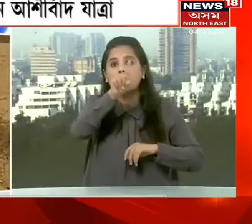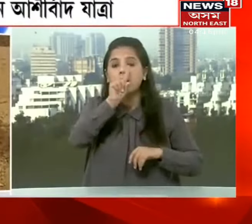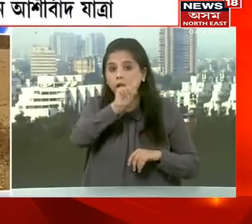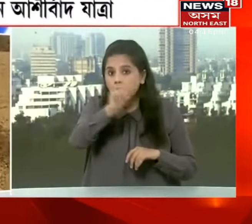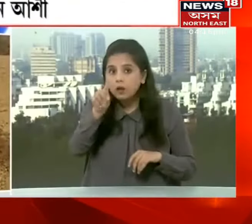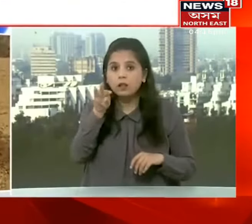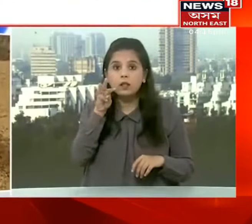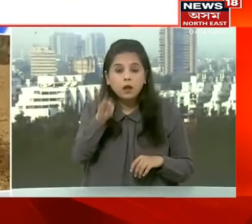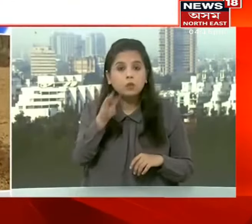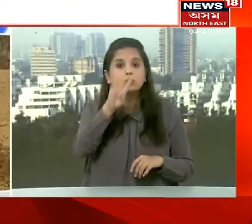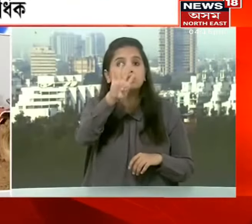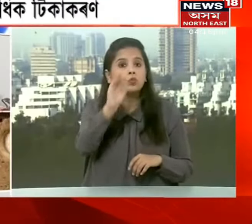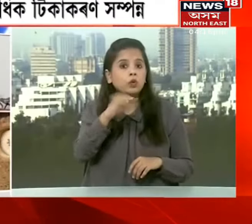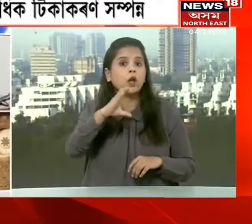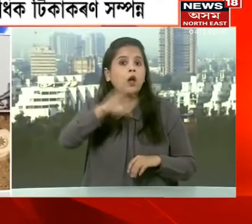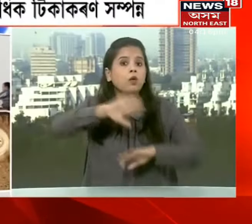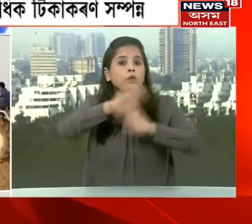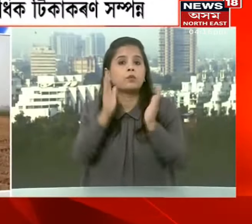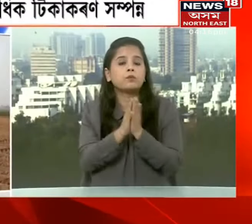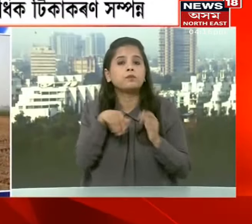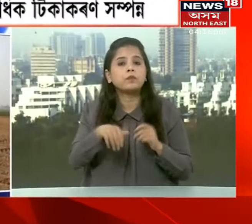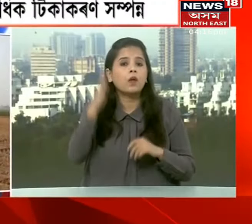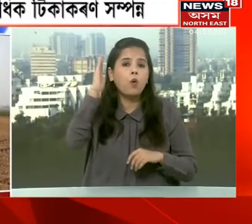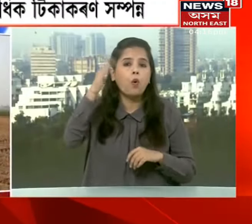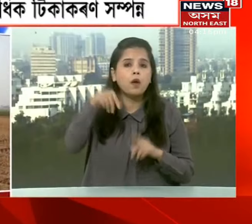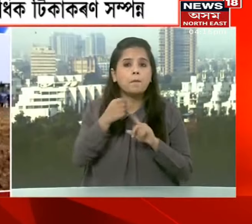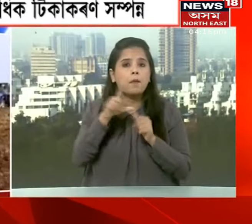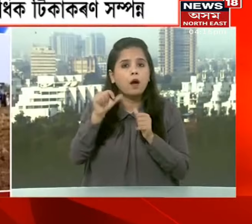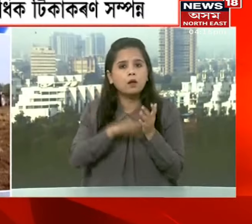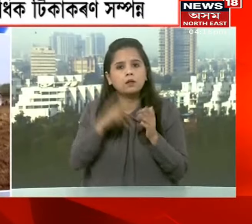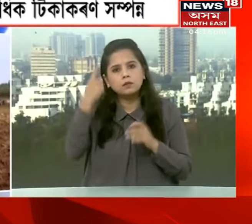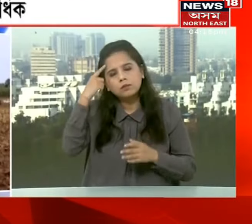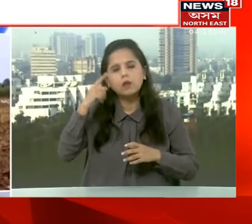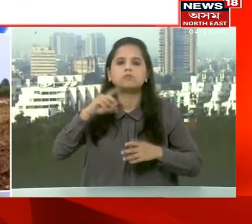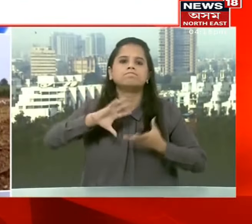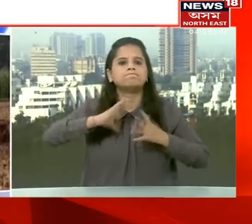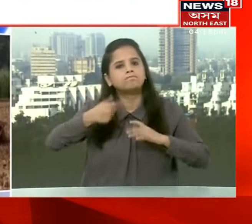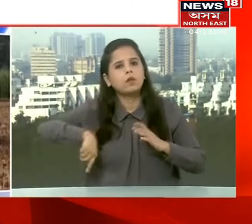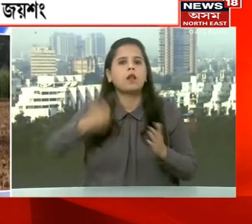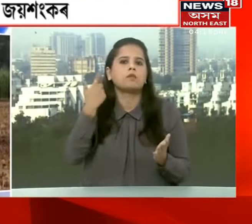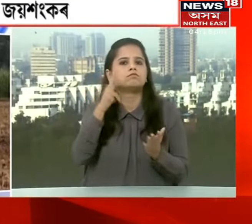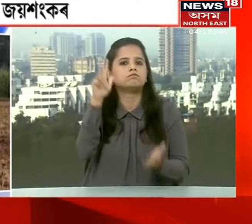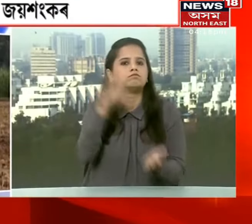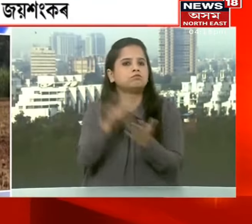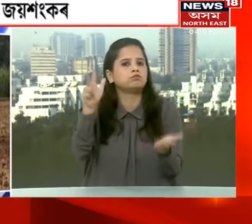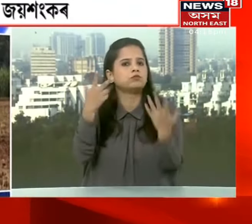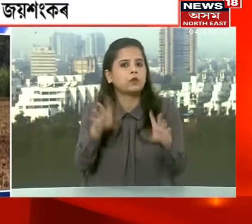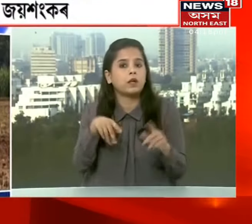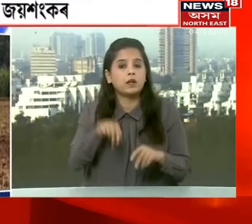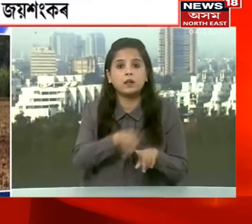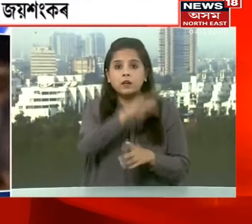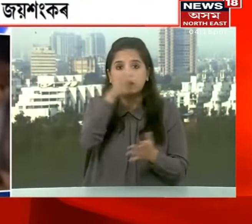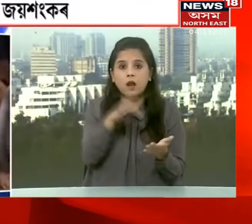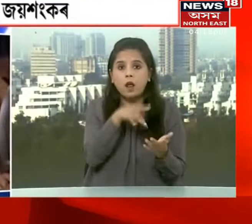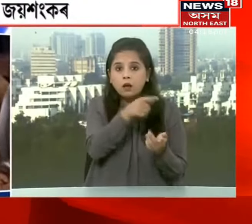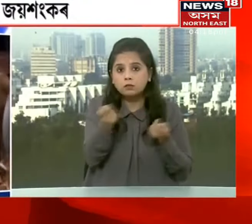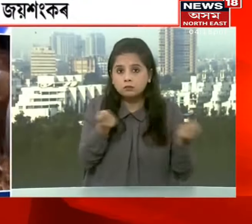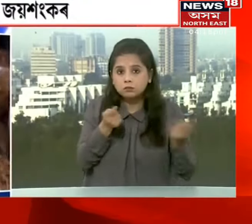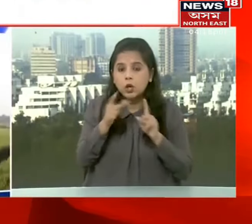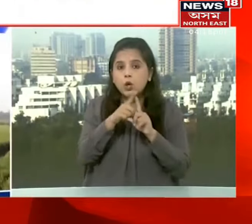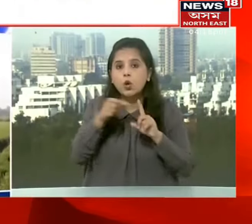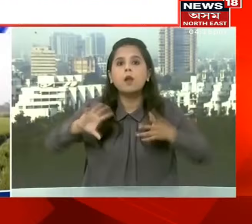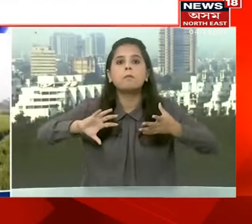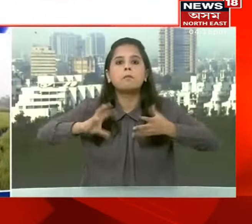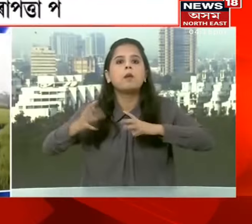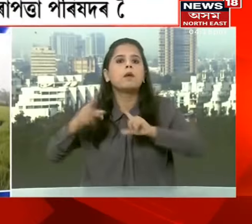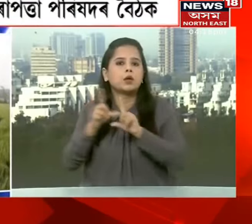तेल पाम ऑयल राष्ट्रीय मिशन के क्रियान्वयन को अनुमति दे दी है इस मिशन को केंद्र प्रायोजित योजना के रूप में क्रियान्वित